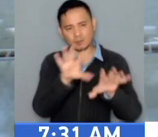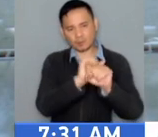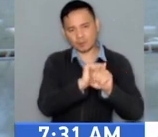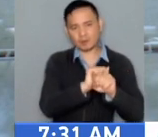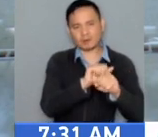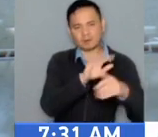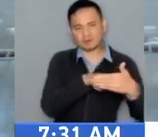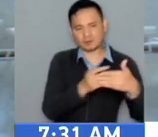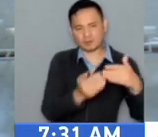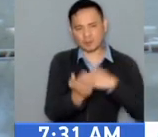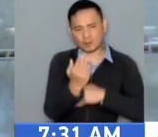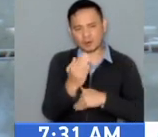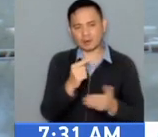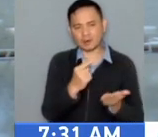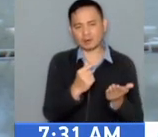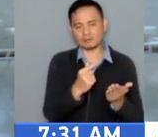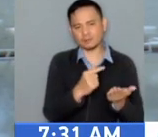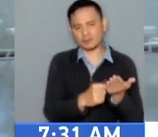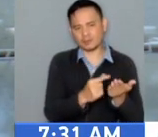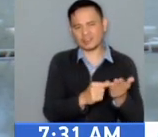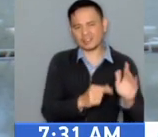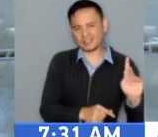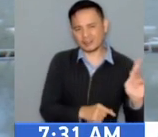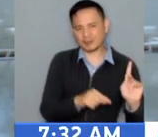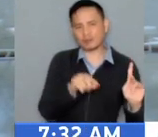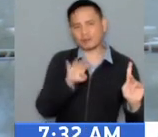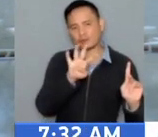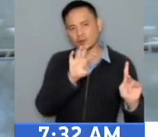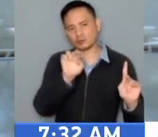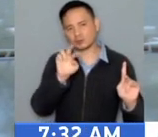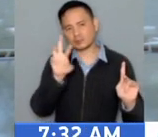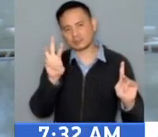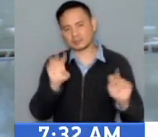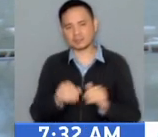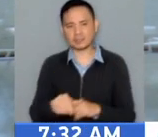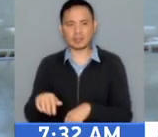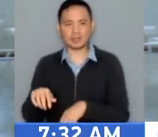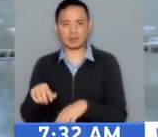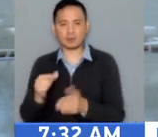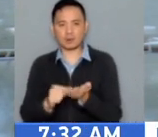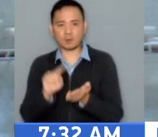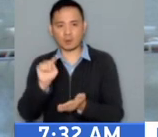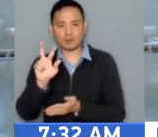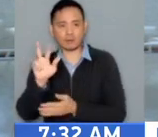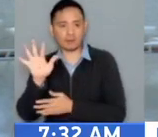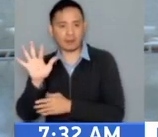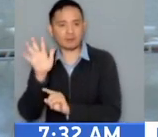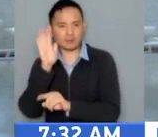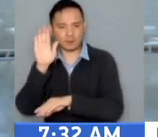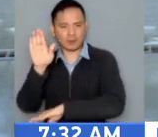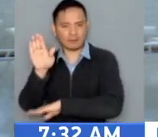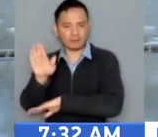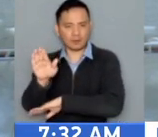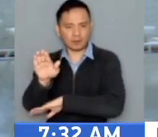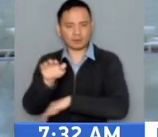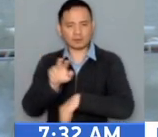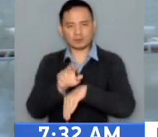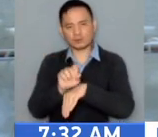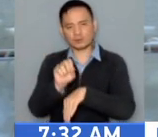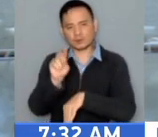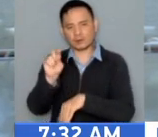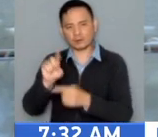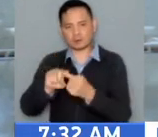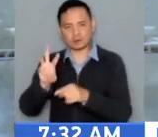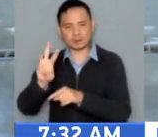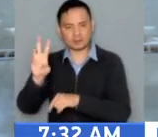yung sa panghapon naman, para dun sa grade 1, 3 at 5, magsisimula pasado alas 12 ng tanghali hanggang alas 6 ng gabi. Yan ang unang